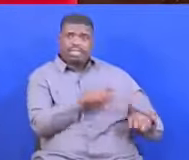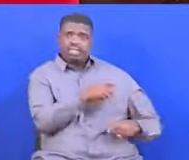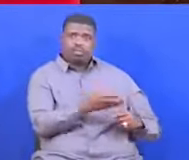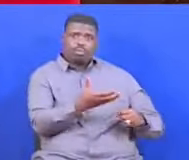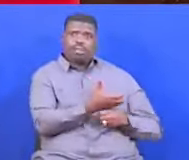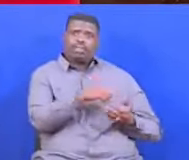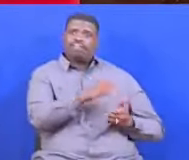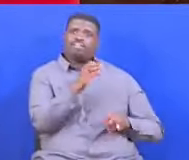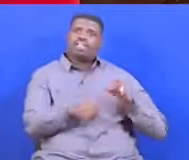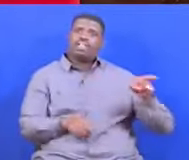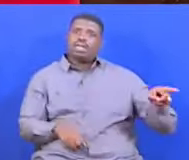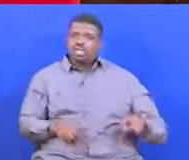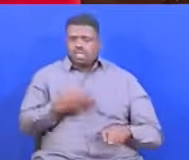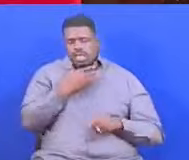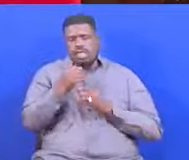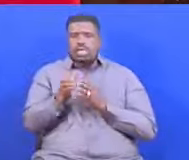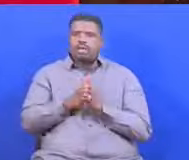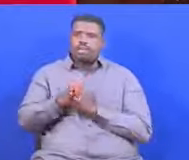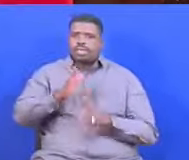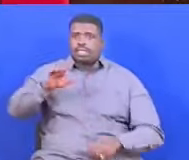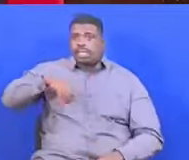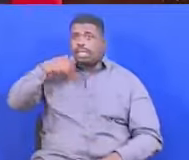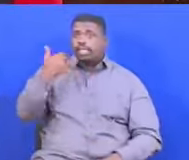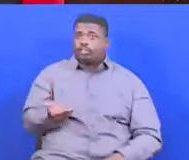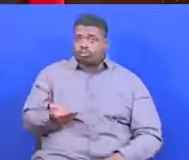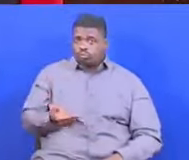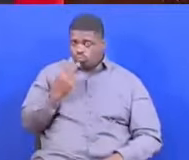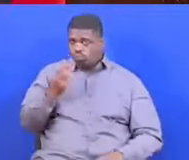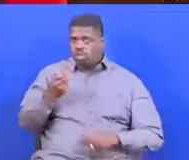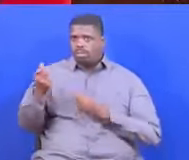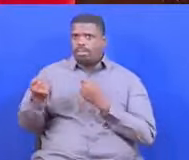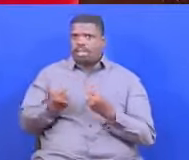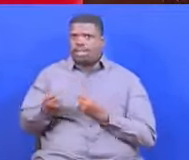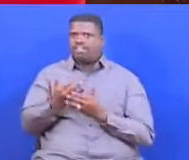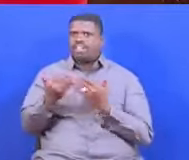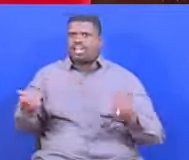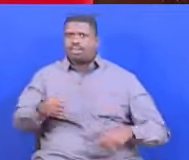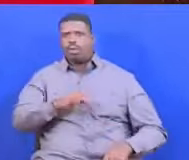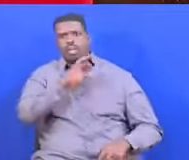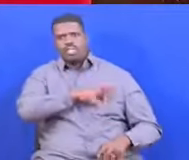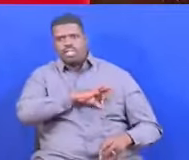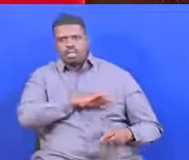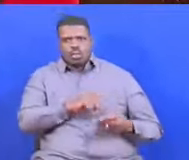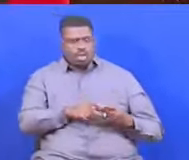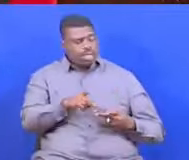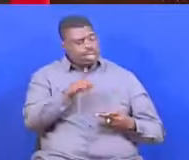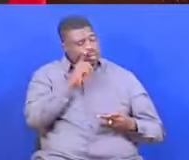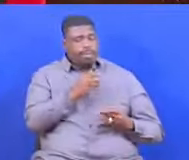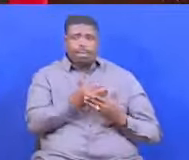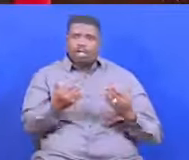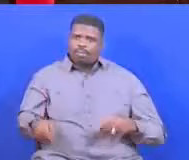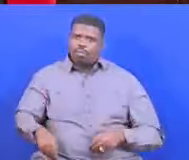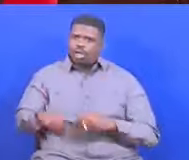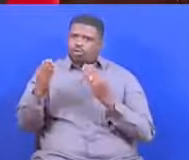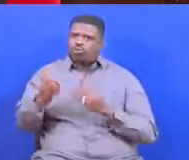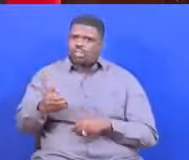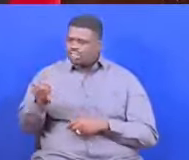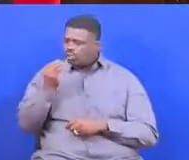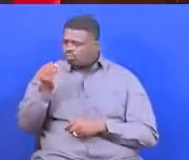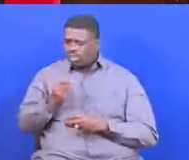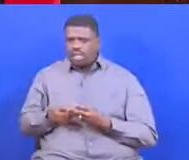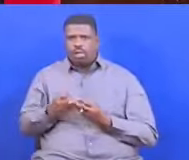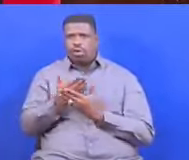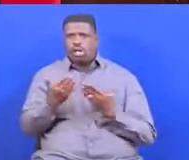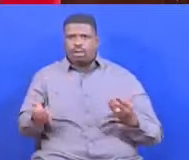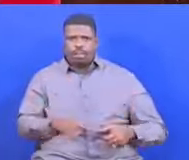wanufaike. Ningetamani sana kesho kuona madereva wangapi wameajiriwa Kiteto, wakina mama wangapi wanauza chakula, wangapi wameajiriwa kwenye